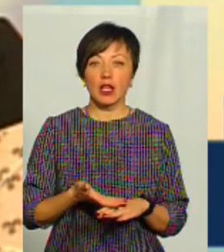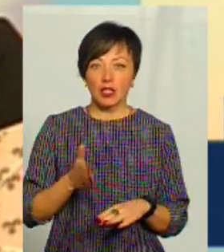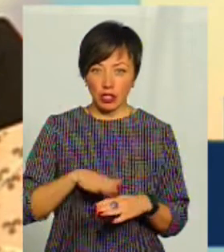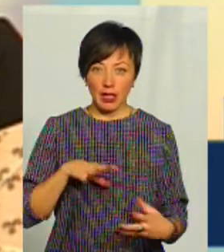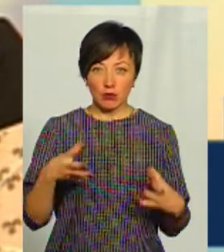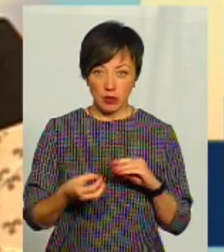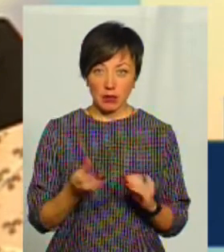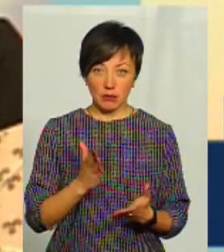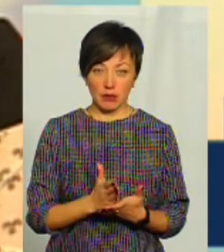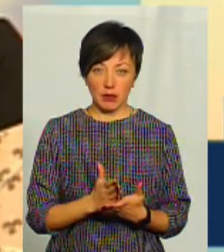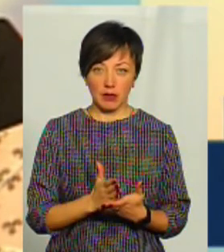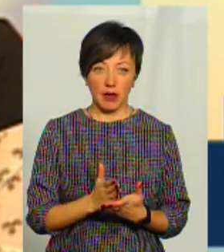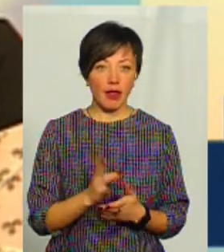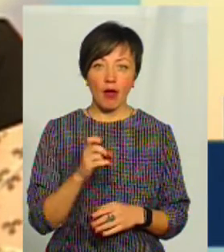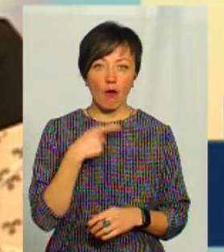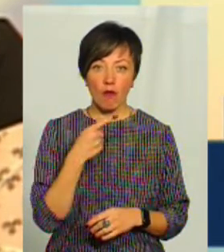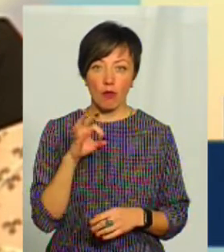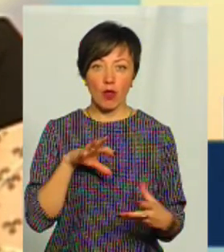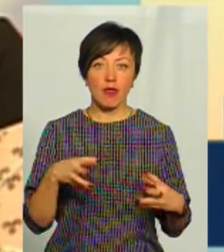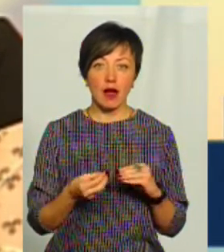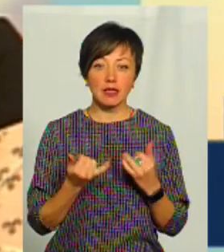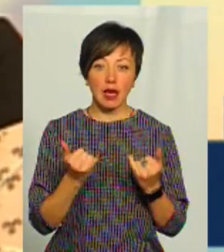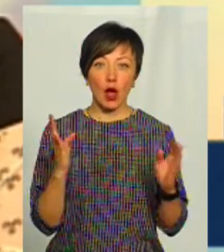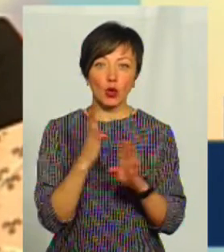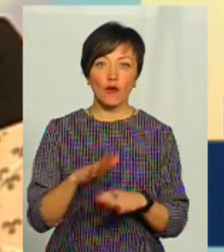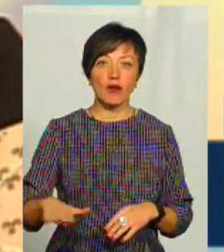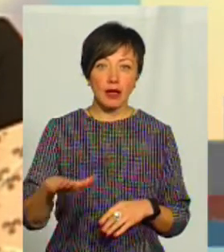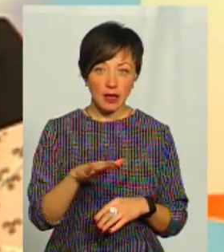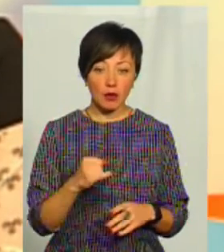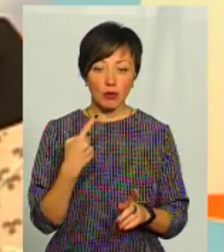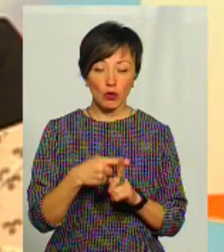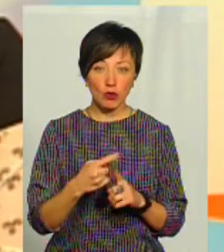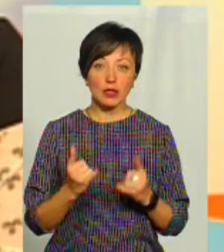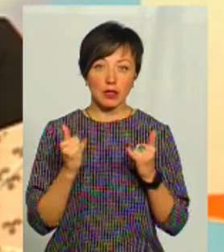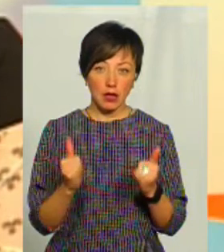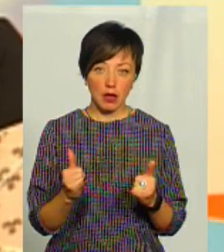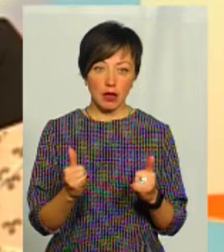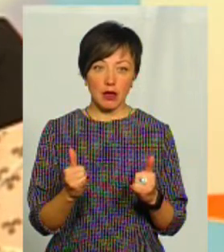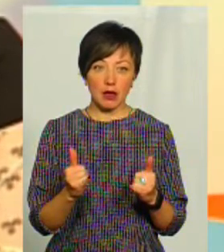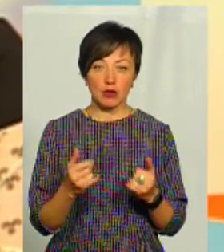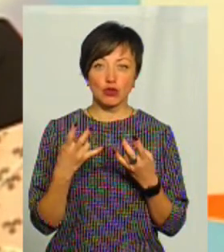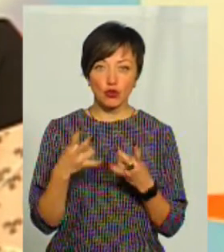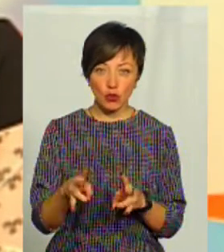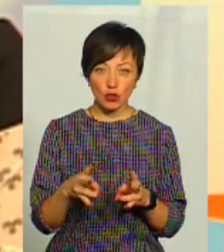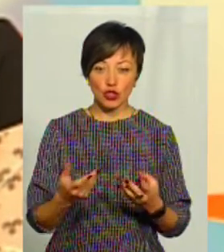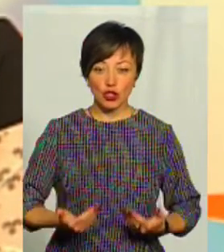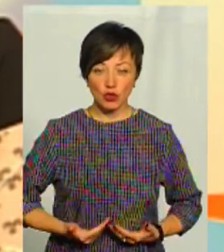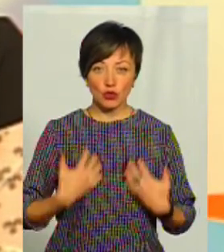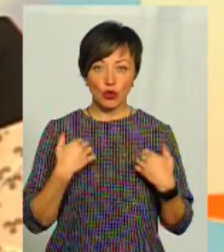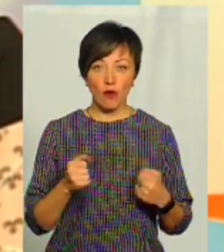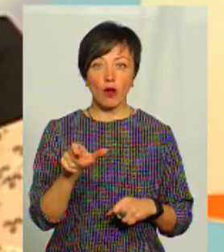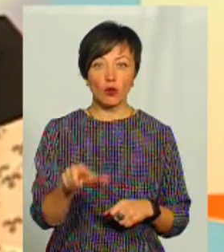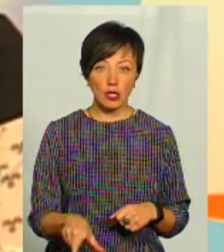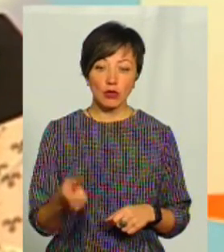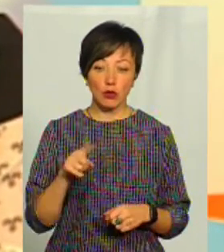тяжкі наслідки, не говорячи вже про наслідки для довкілля, але і ще й нанесли шкоду життю та